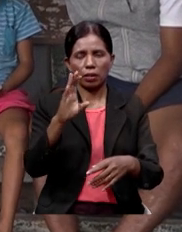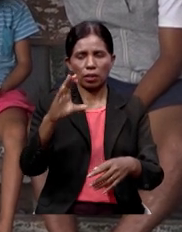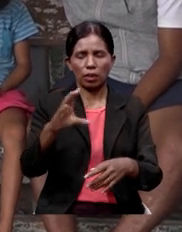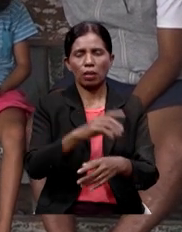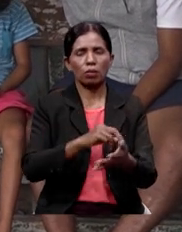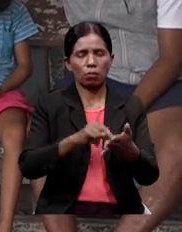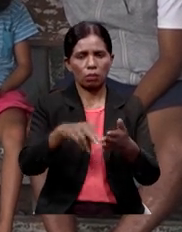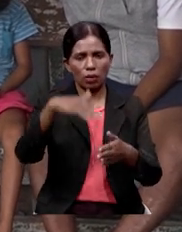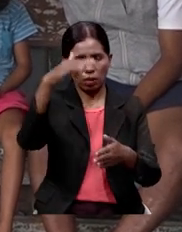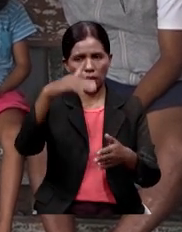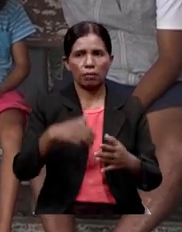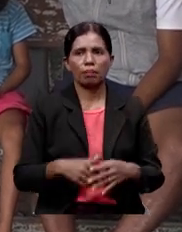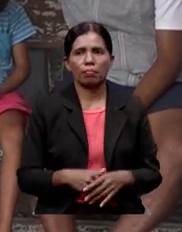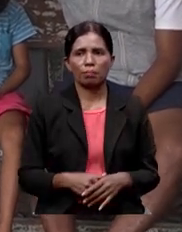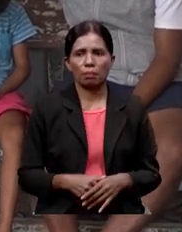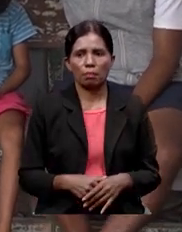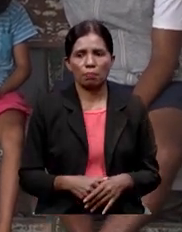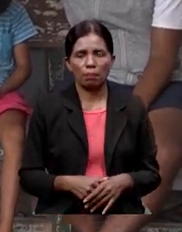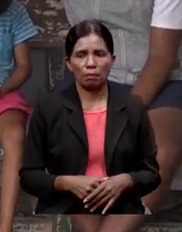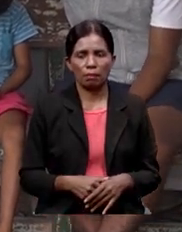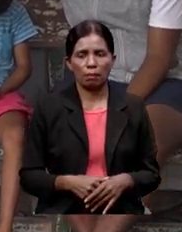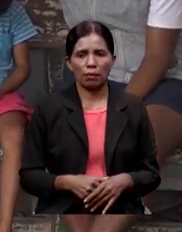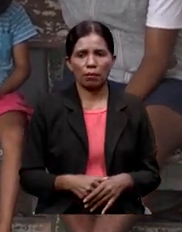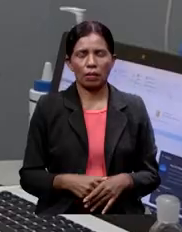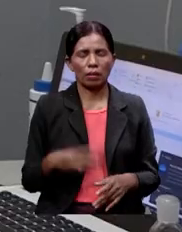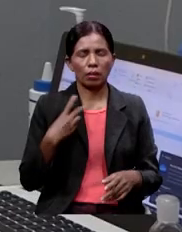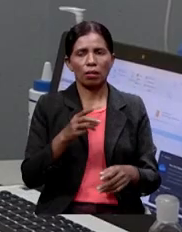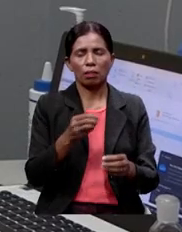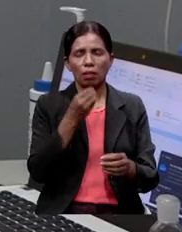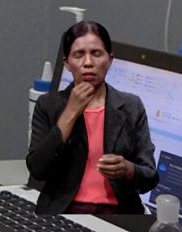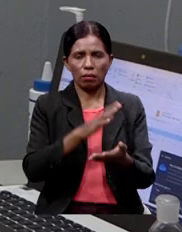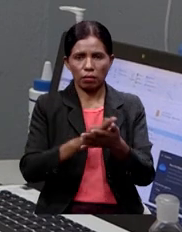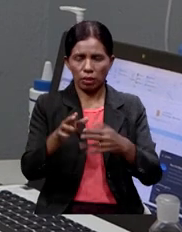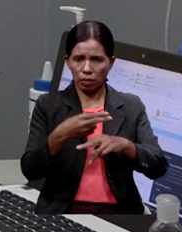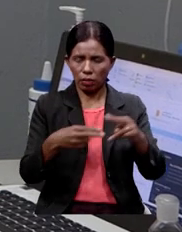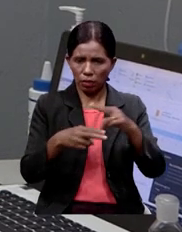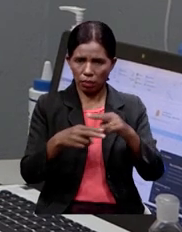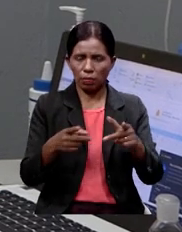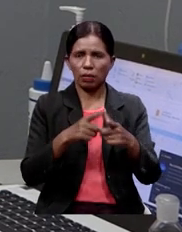as. Diarrea ne te jak te bersia ne. Eh no la bersia tu han pase lima. Pues be sera.